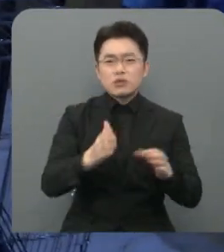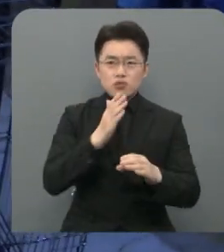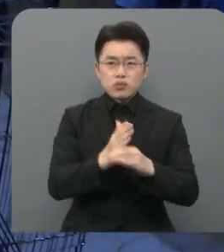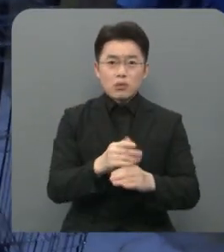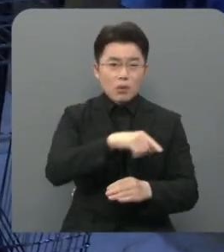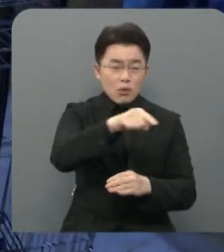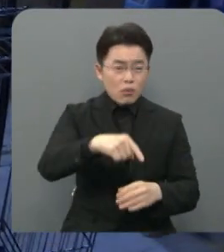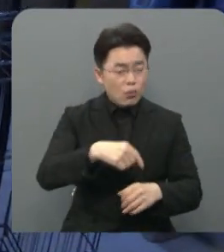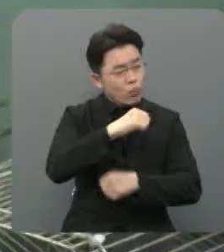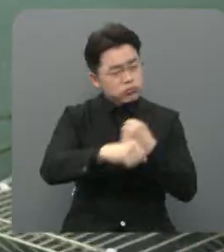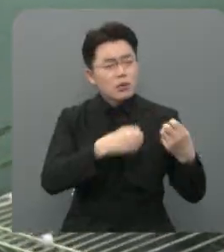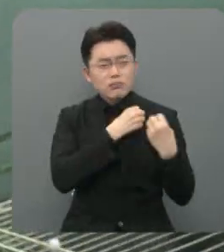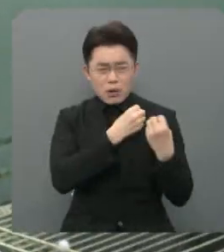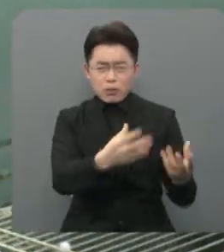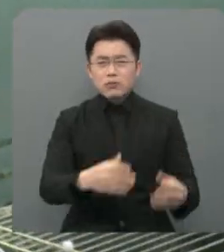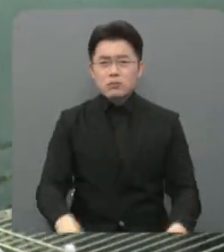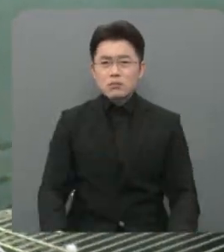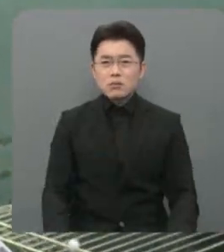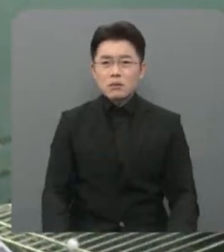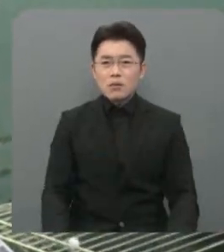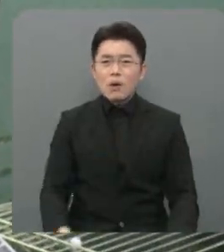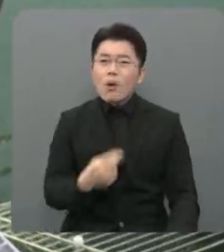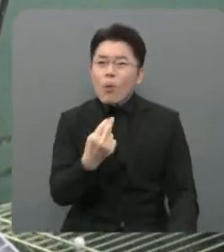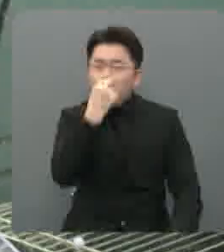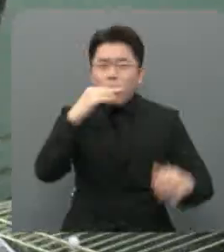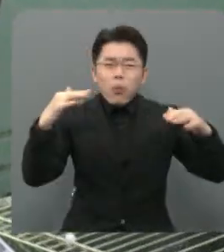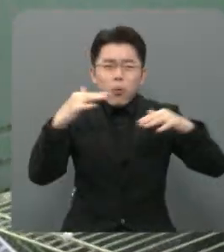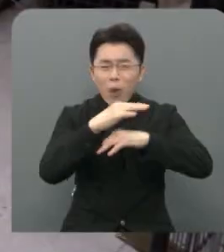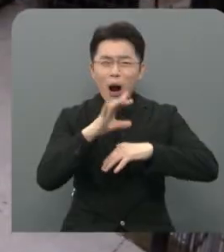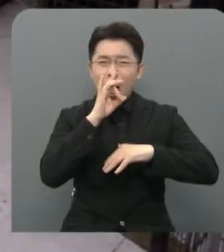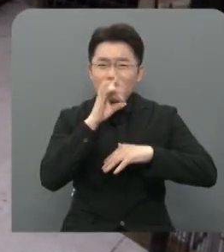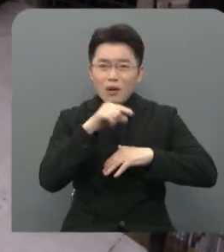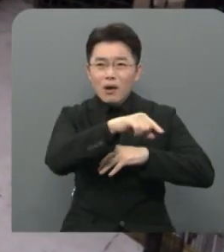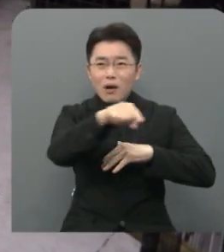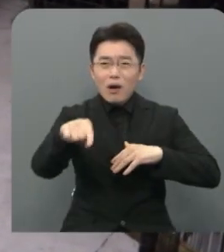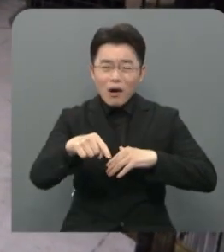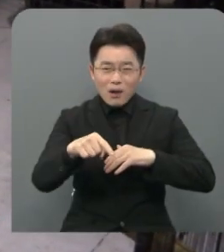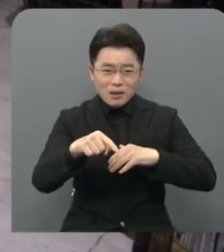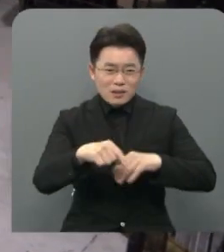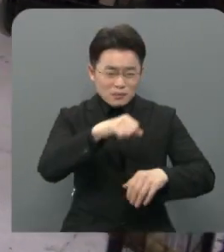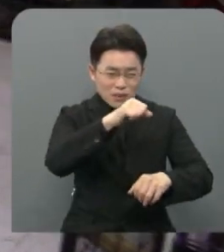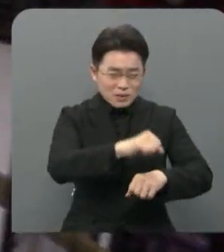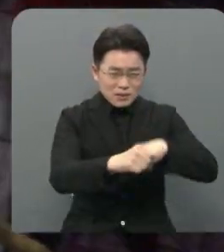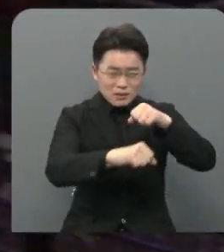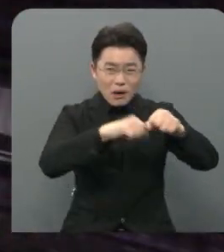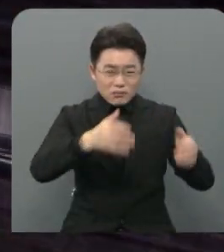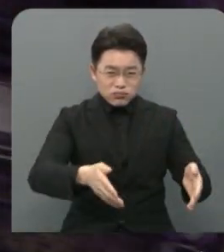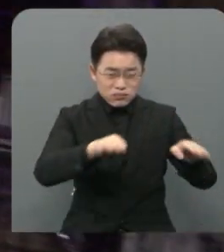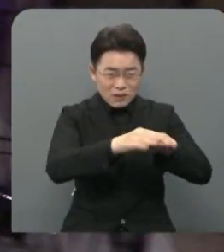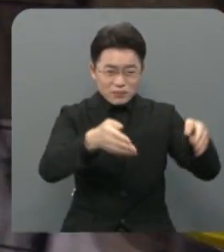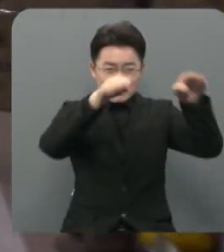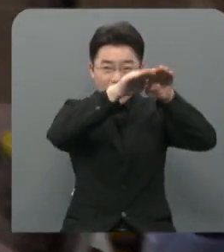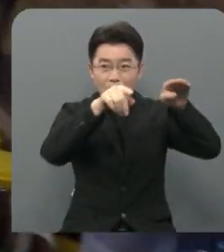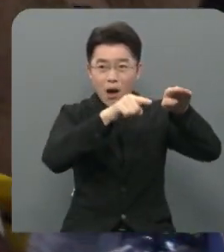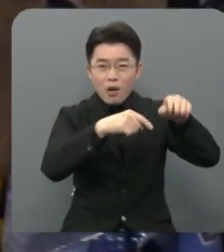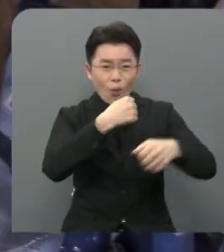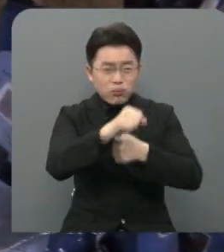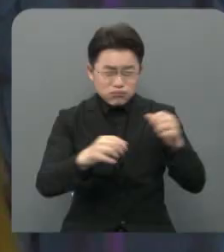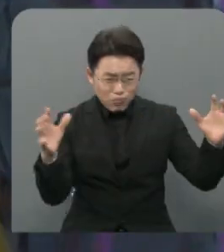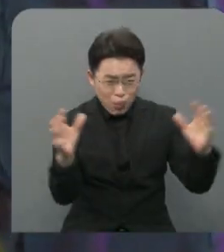동물들이 방치돼 있습니다. 환기도 안 되는 좁은 방에 층층이 우리를 쌓아놓고 동물 여러 마리를